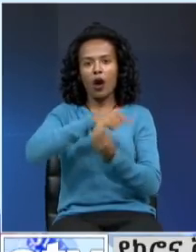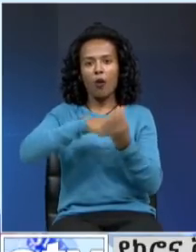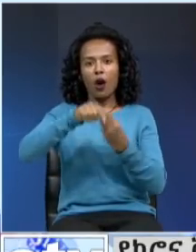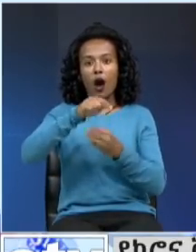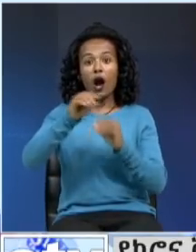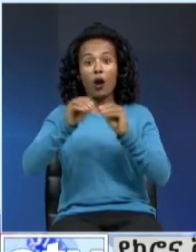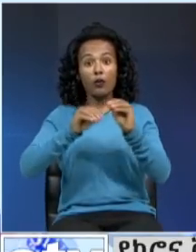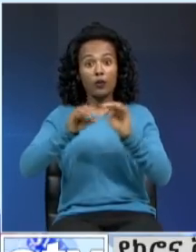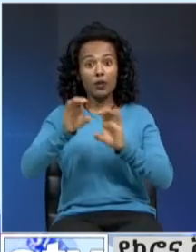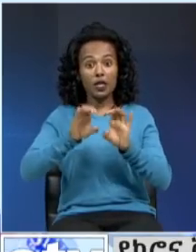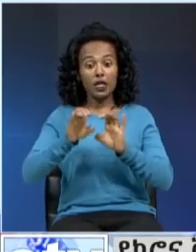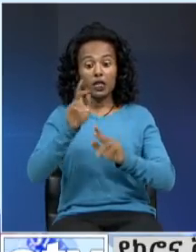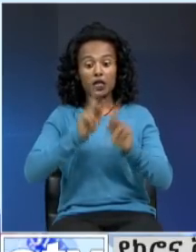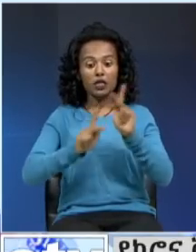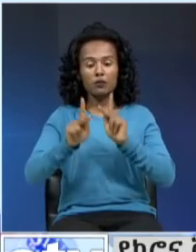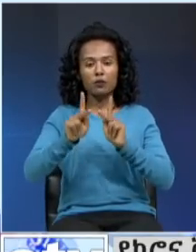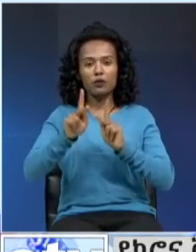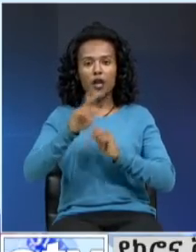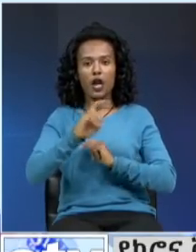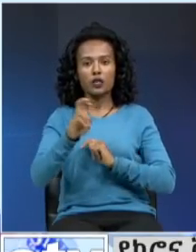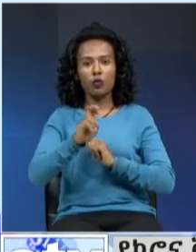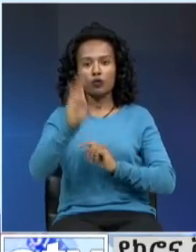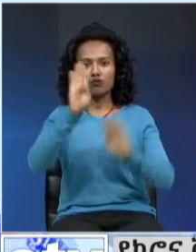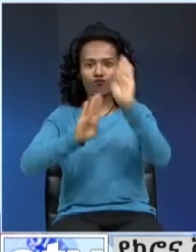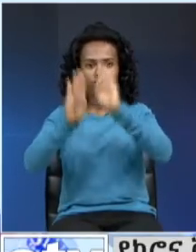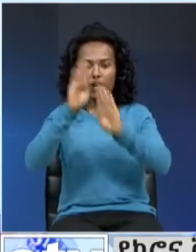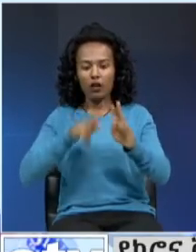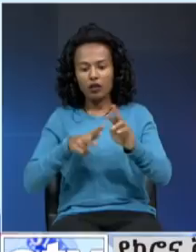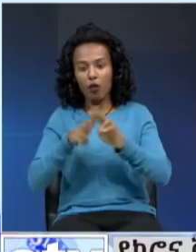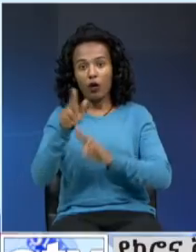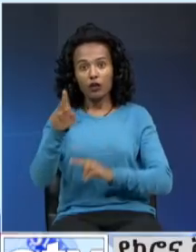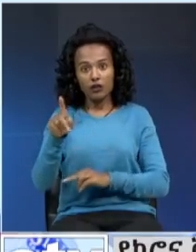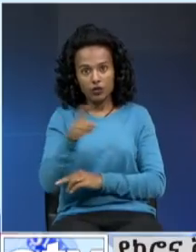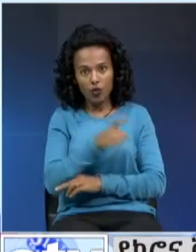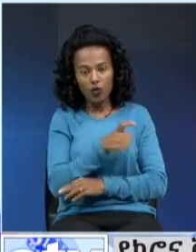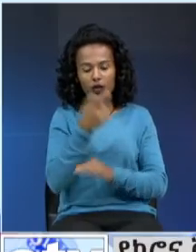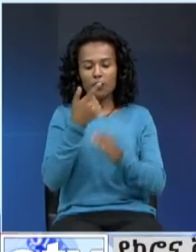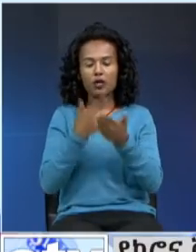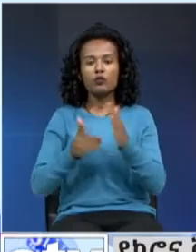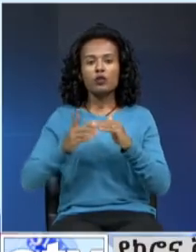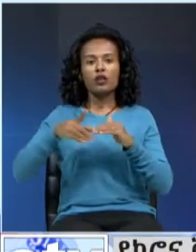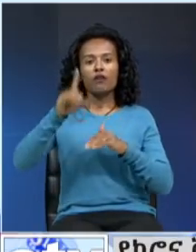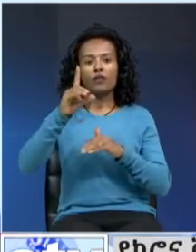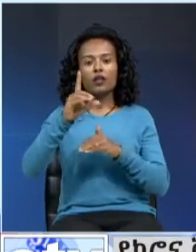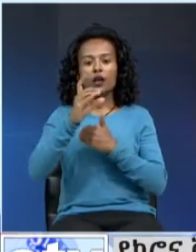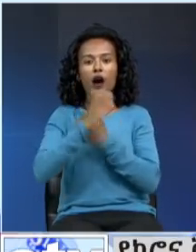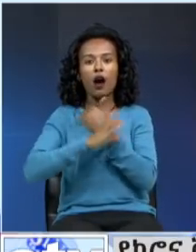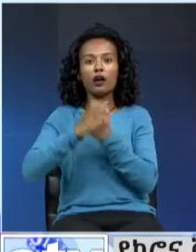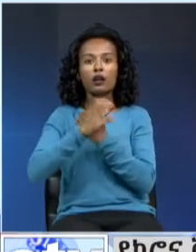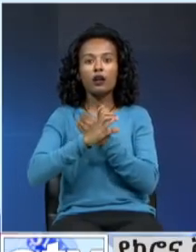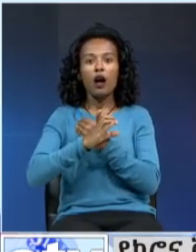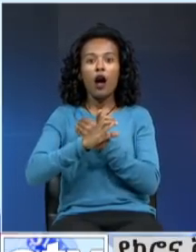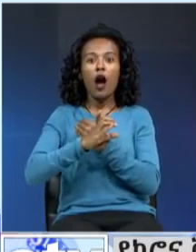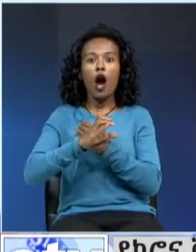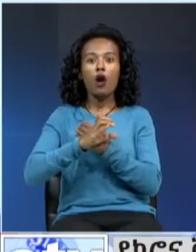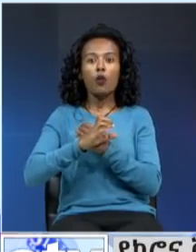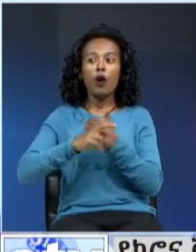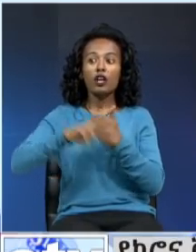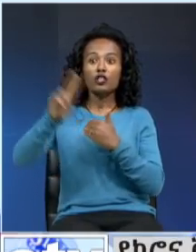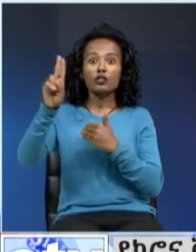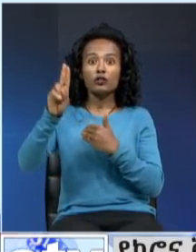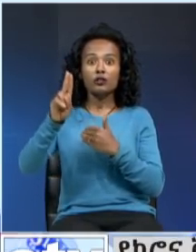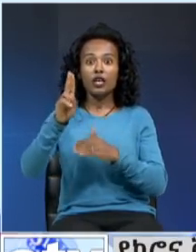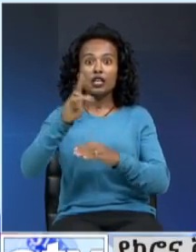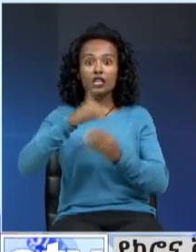የሚደረግ የህዝብ ትራንስፖርት ስምሪት የተቋረጠ ስለሆነ በዚህም ከፍተኛ ሀገር አቋራጭ ትራንስፖርትና ከክልል